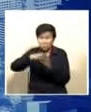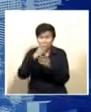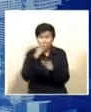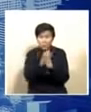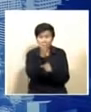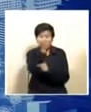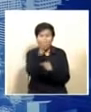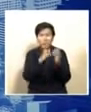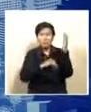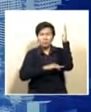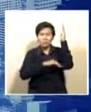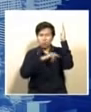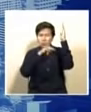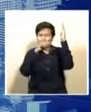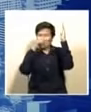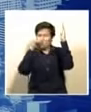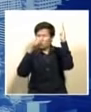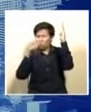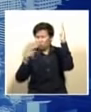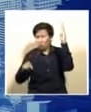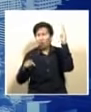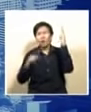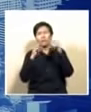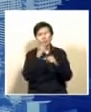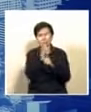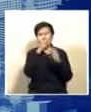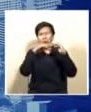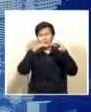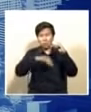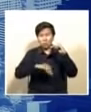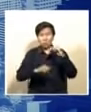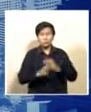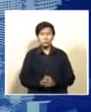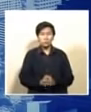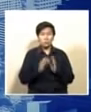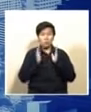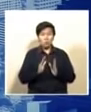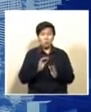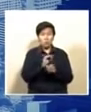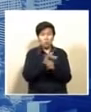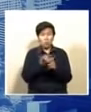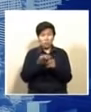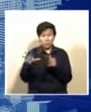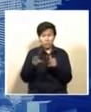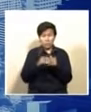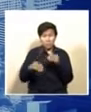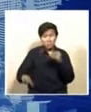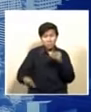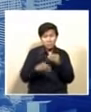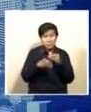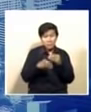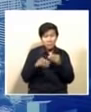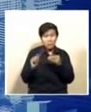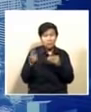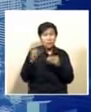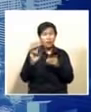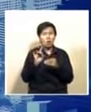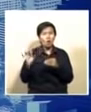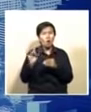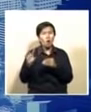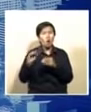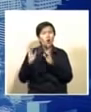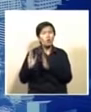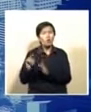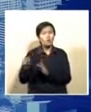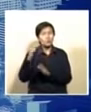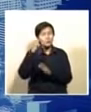ะการจัดสรรทรัพยากรเนี่ยเราต้องยอมรับว่าตอนนี้สถานการณ์เนี่ยระบาดของโรคนี้เนี่ยเป็นไปทั่วโลกประเทศสหรั